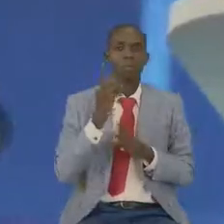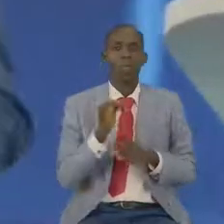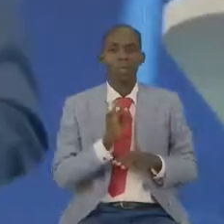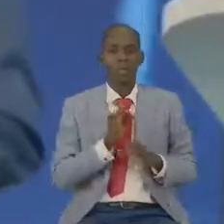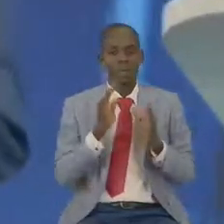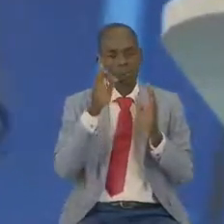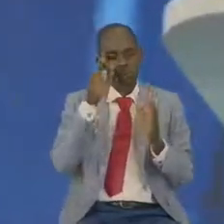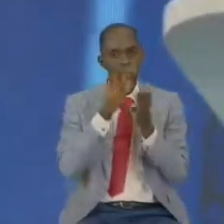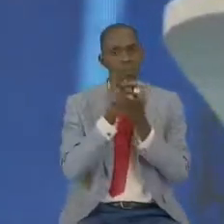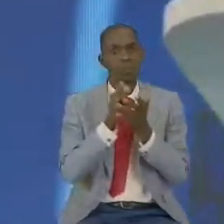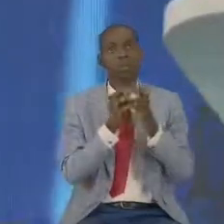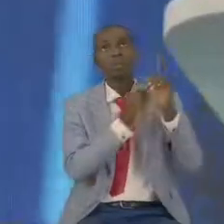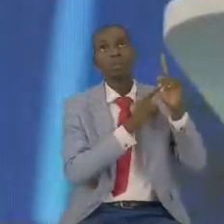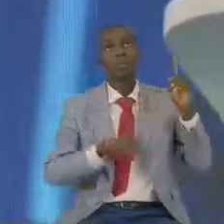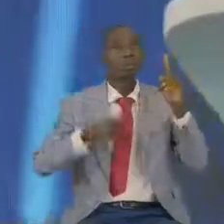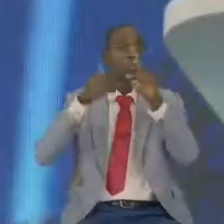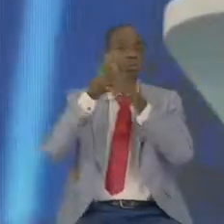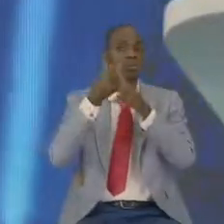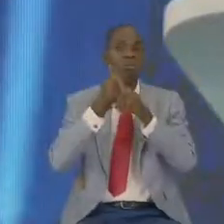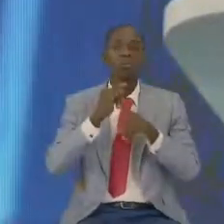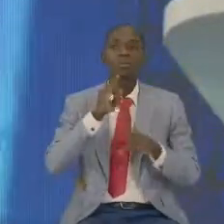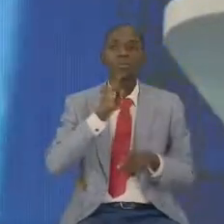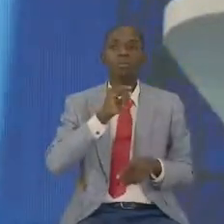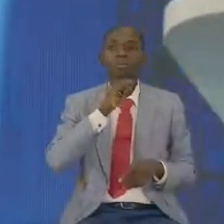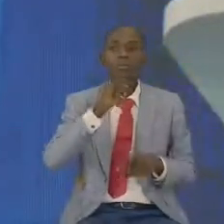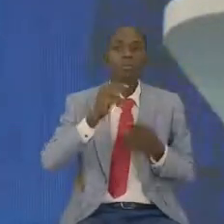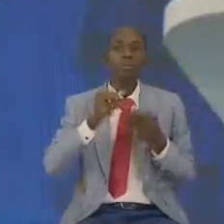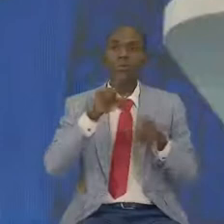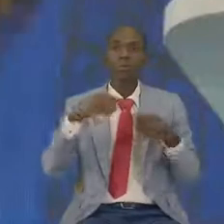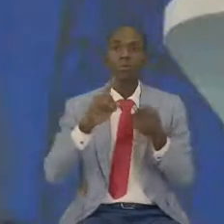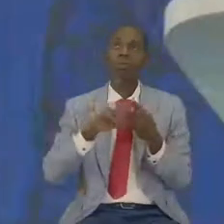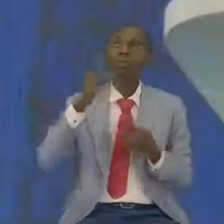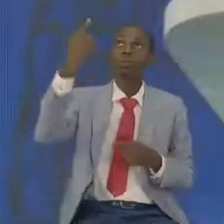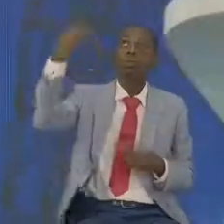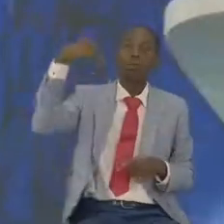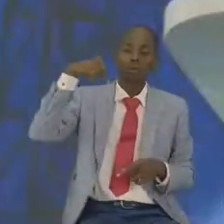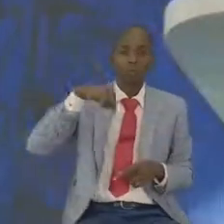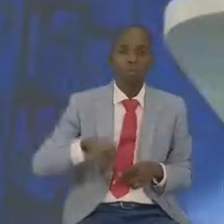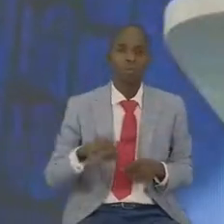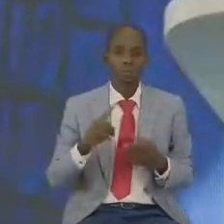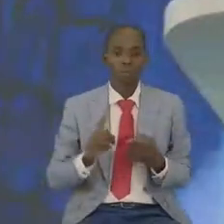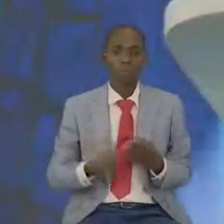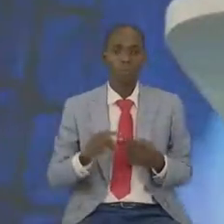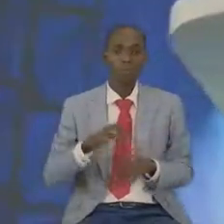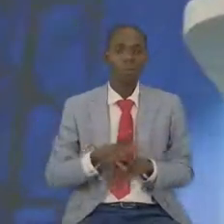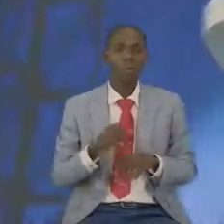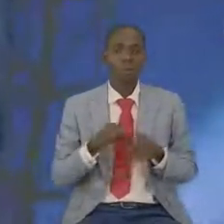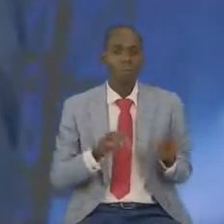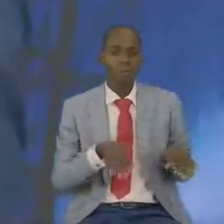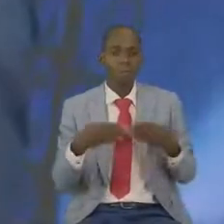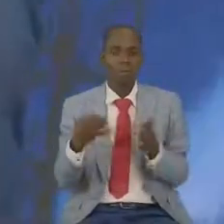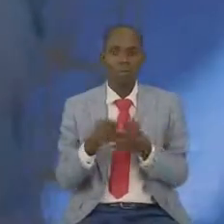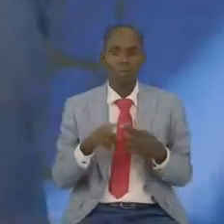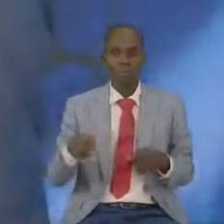Seigneur lui-même, vous savez, il ne va pas descendre du ciel. Il l'a déjà confié entre nos mains. Et